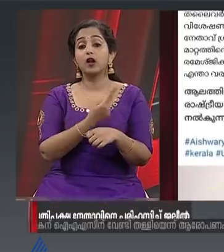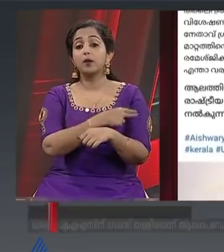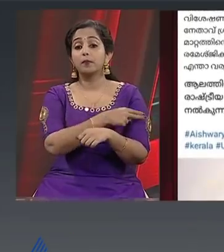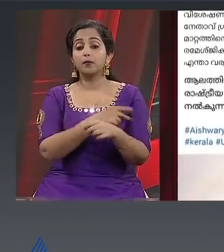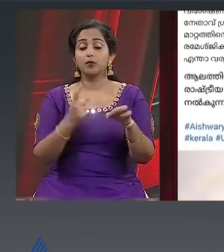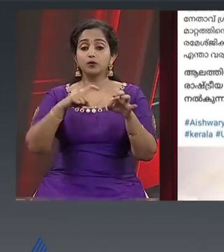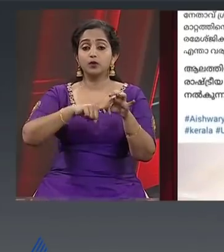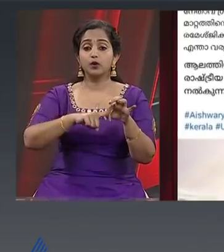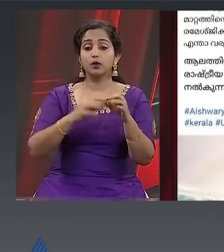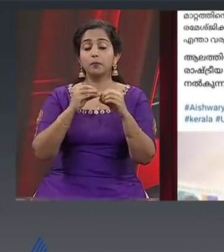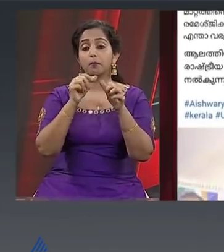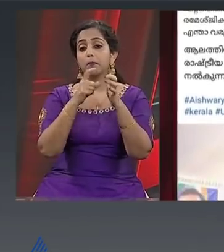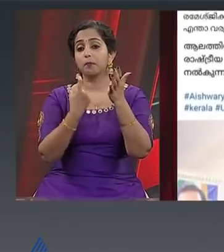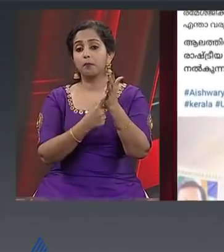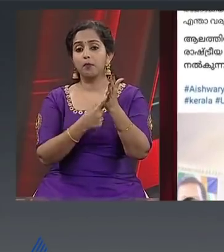ആരോപണം.